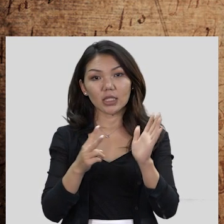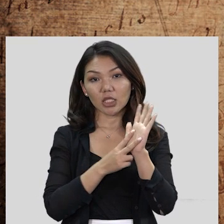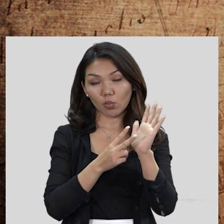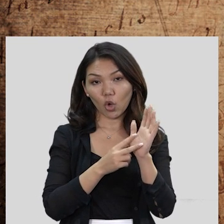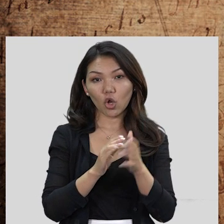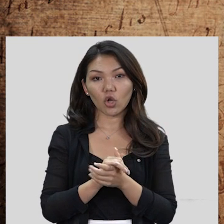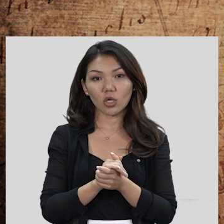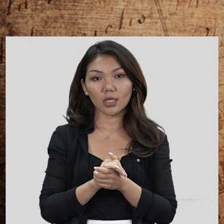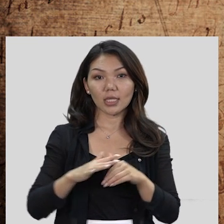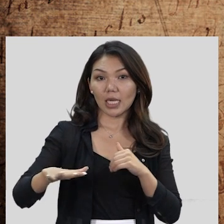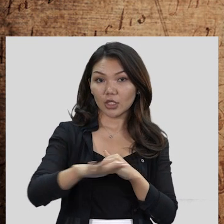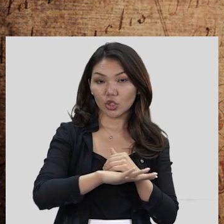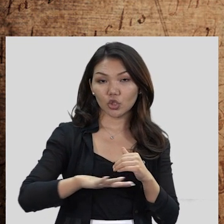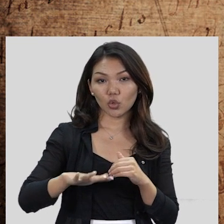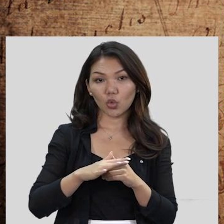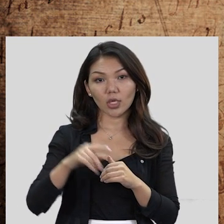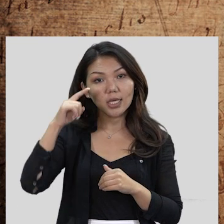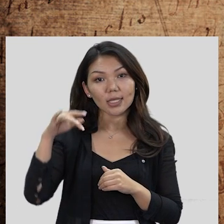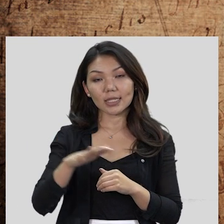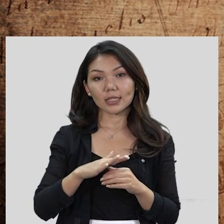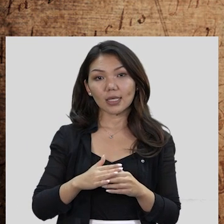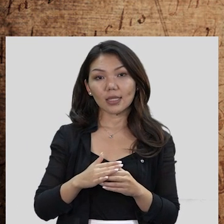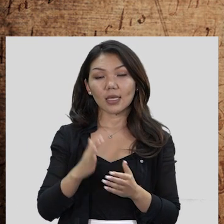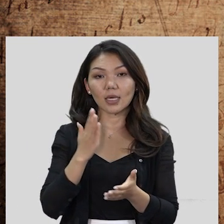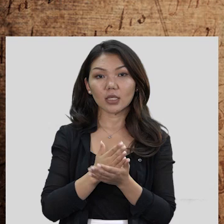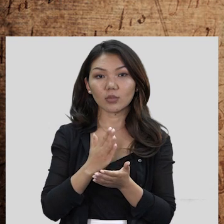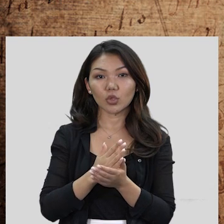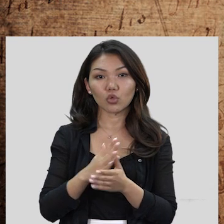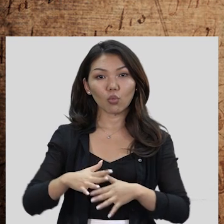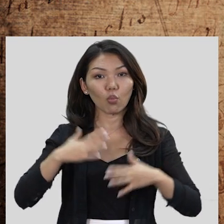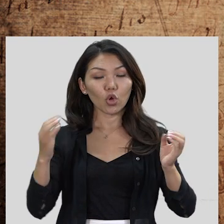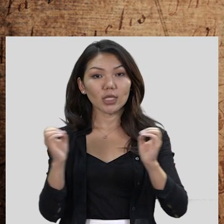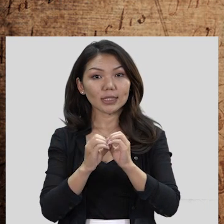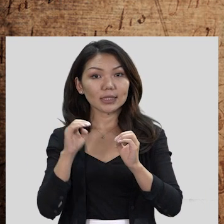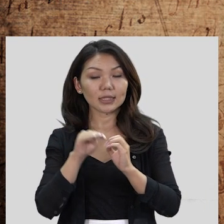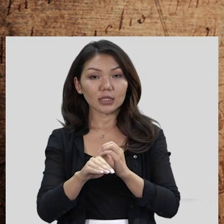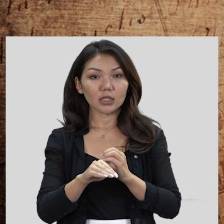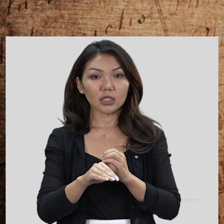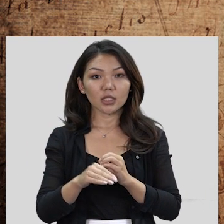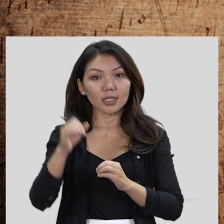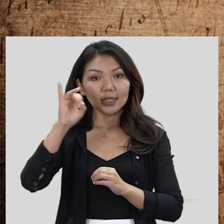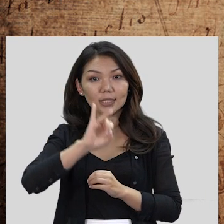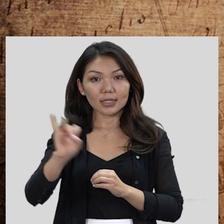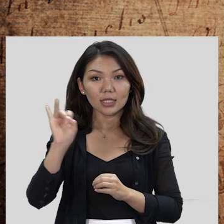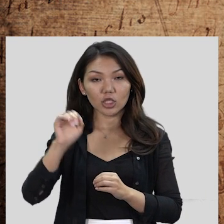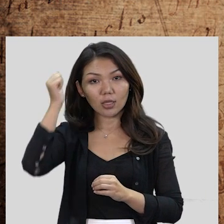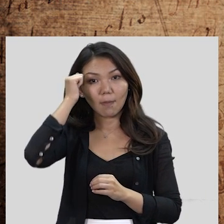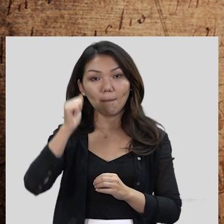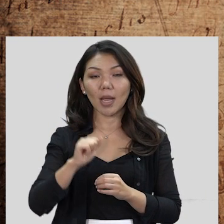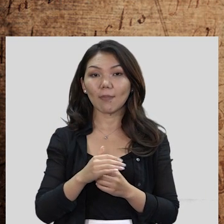на территории кыргызстана расположено более 10000 исторических памятников первое